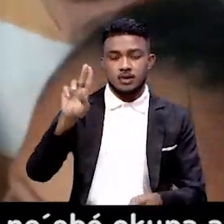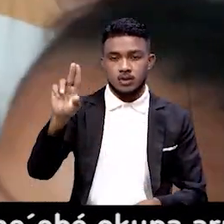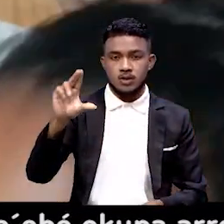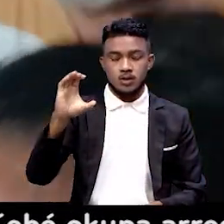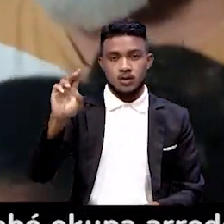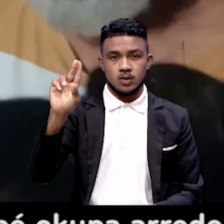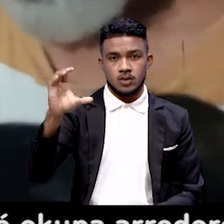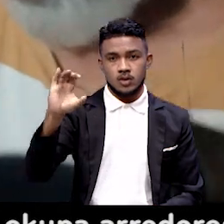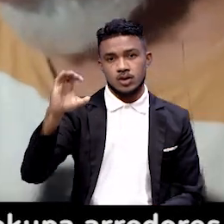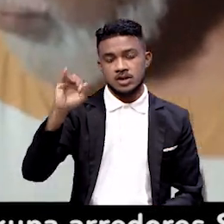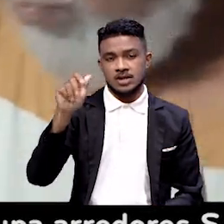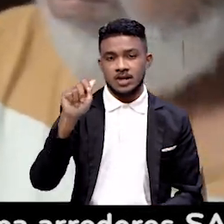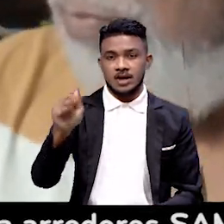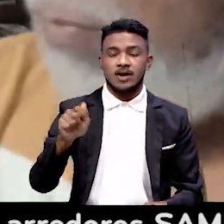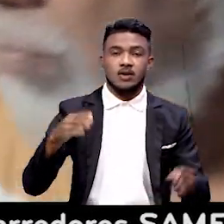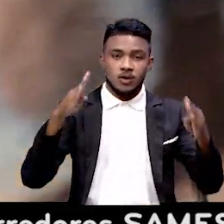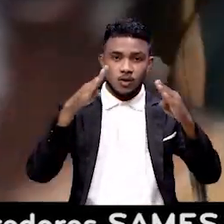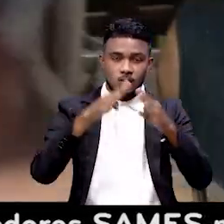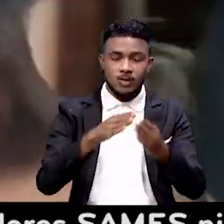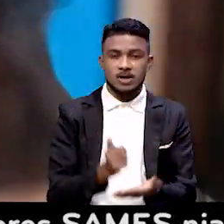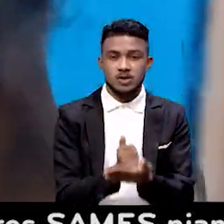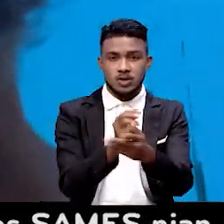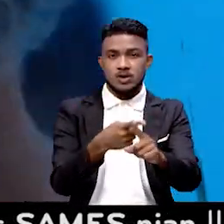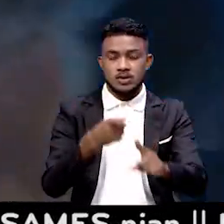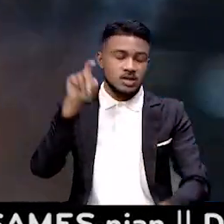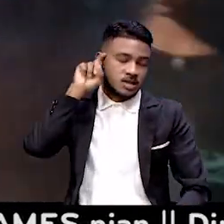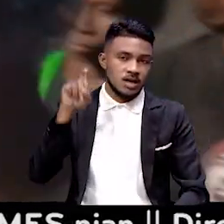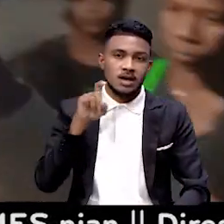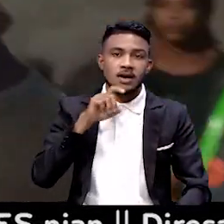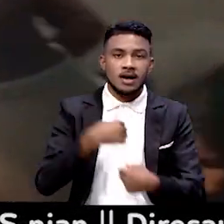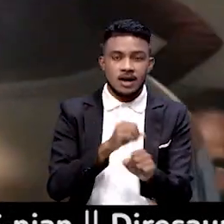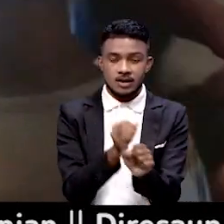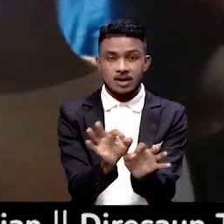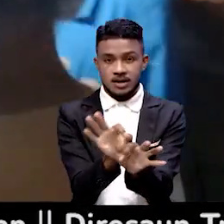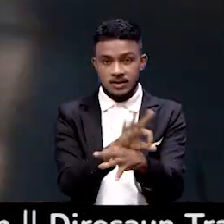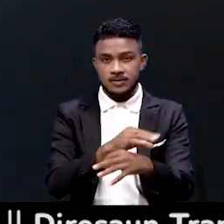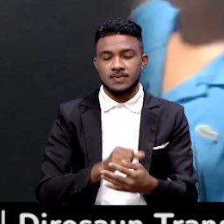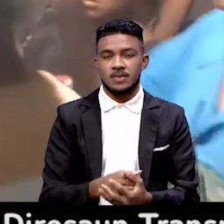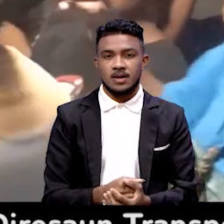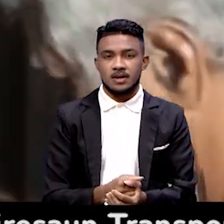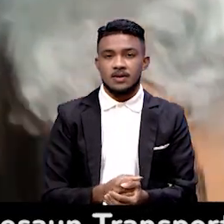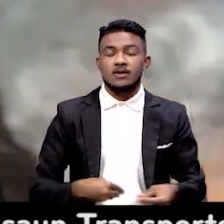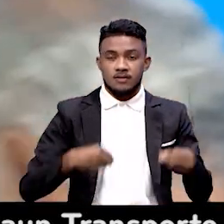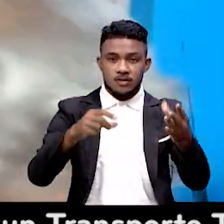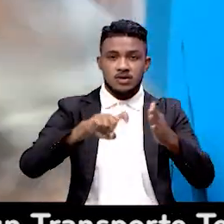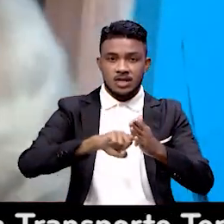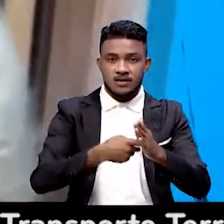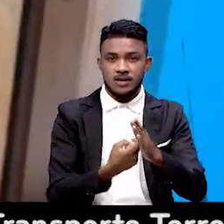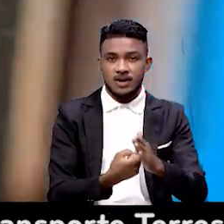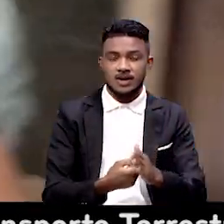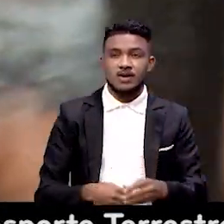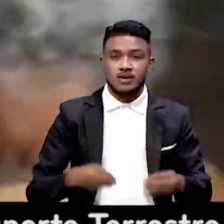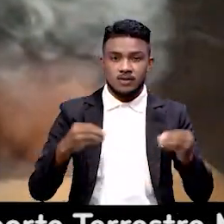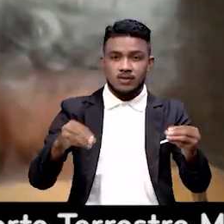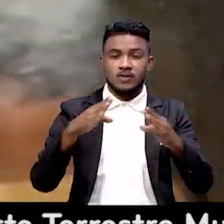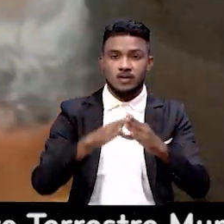nudar umanain, ne benia uma antes ne hetan apoi husi Sanana Gusmão, ho dihalo rehabilitasau. Hafoin entrega save umanemo setan keres bensau